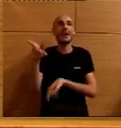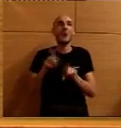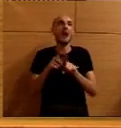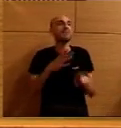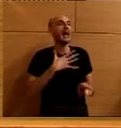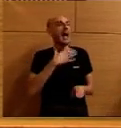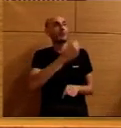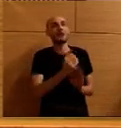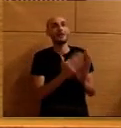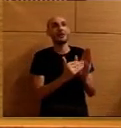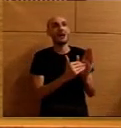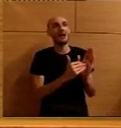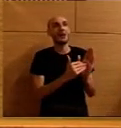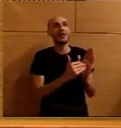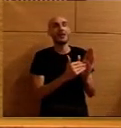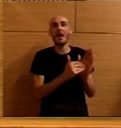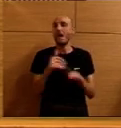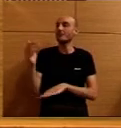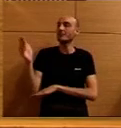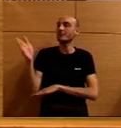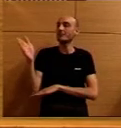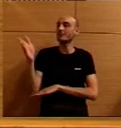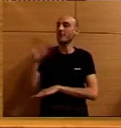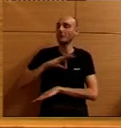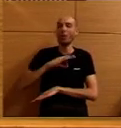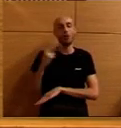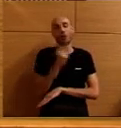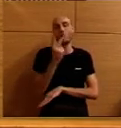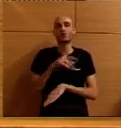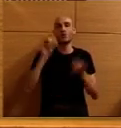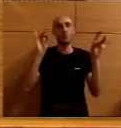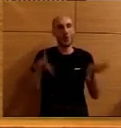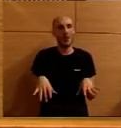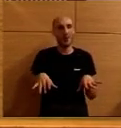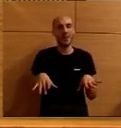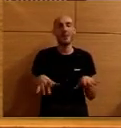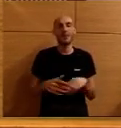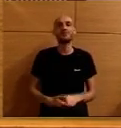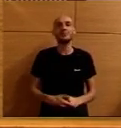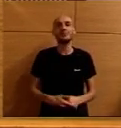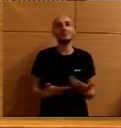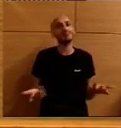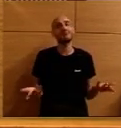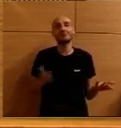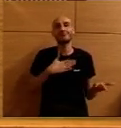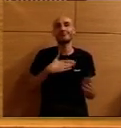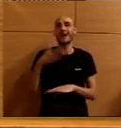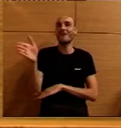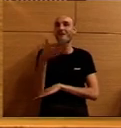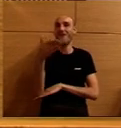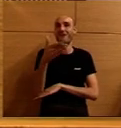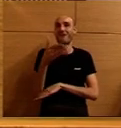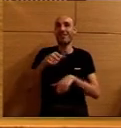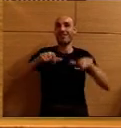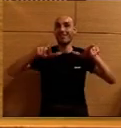que aquesta institució també tingui la seva senyera, sí, també està bé. Però ha sigut tot un privilegi que aquesta senyera presidirà també un plenari,